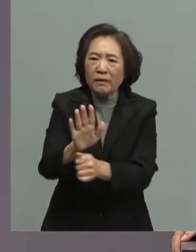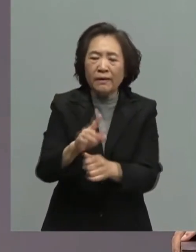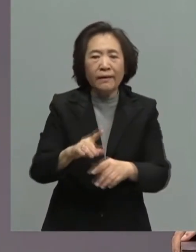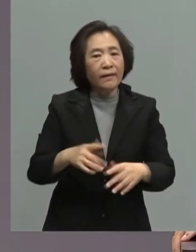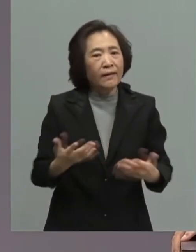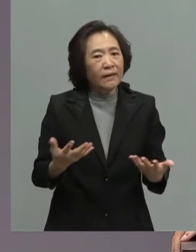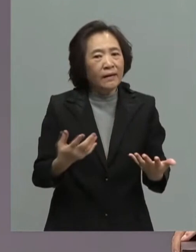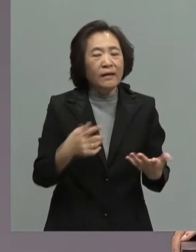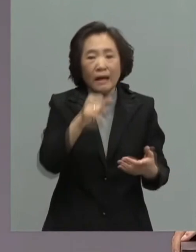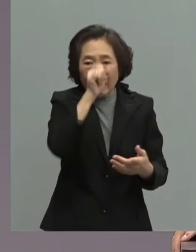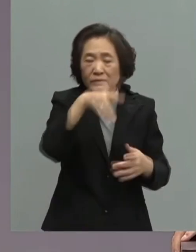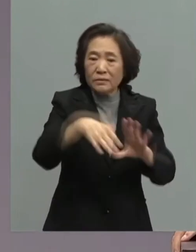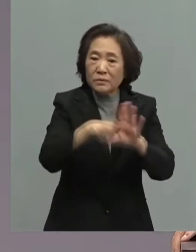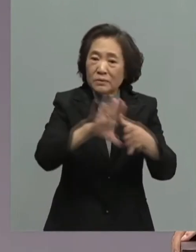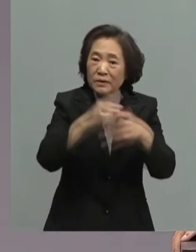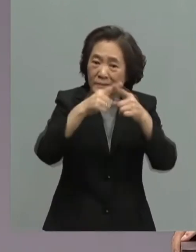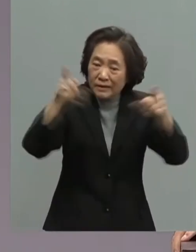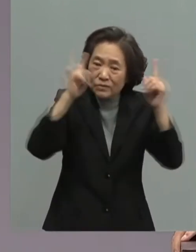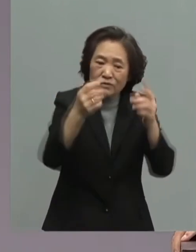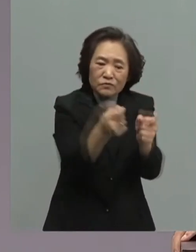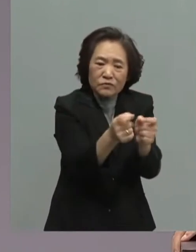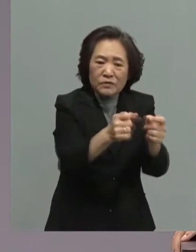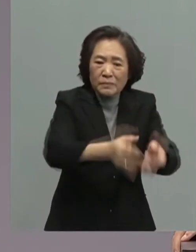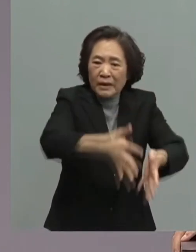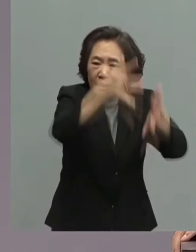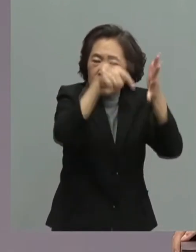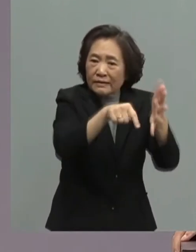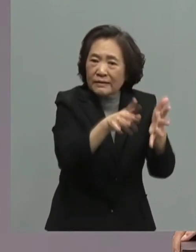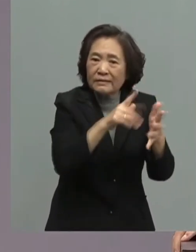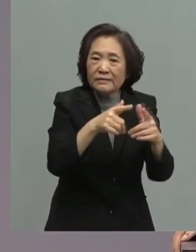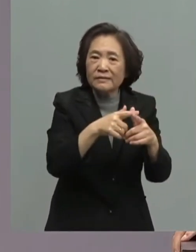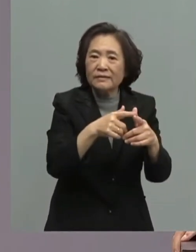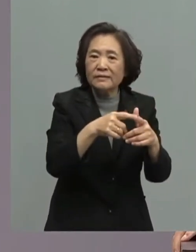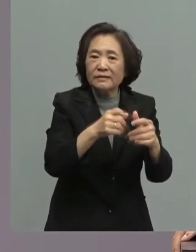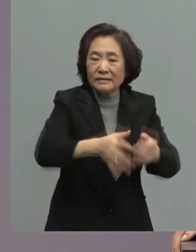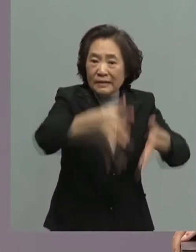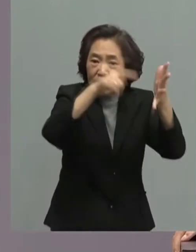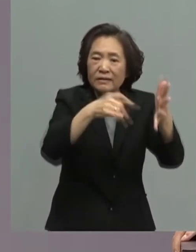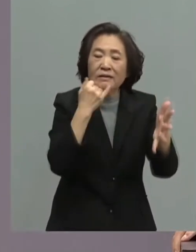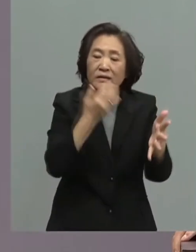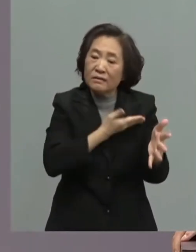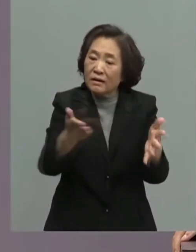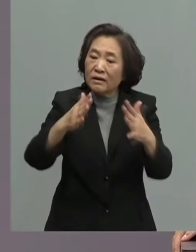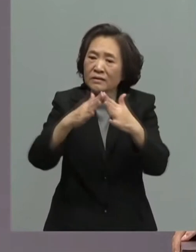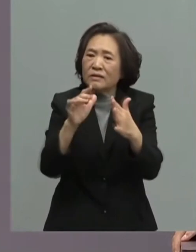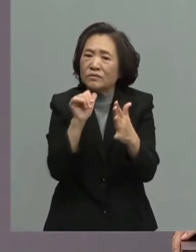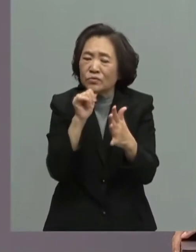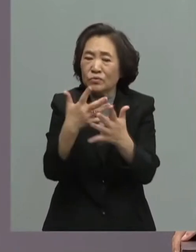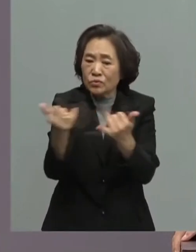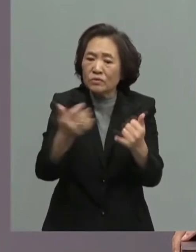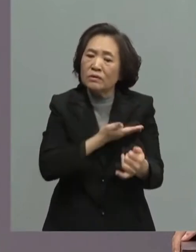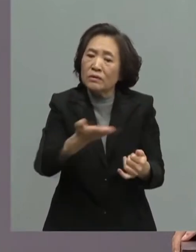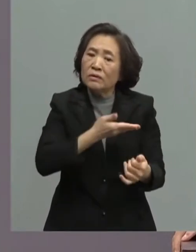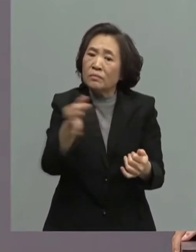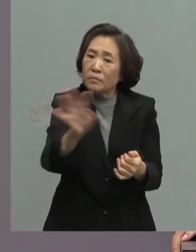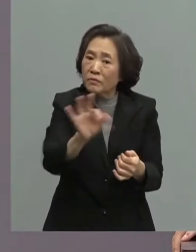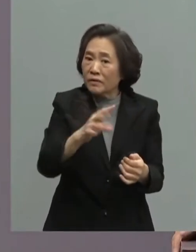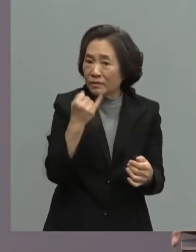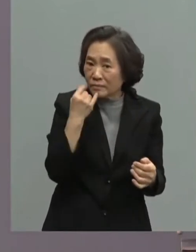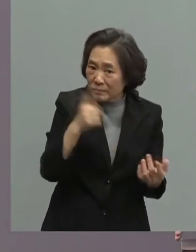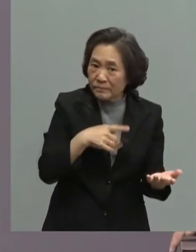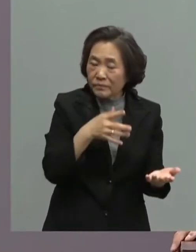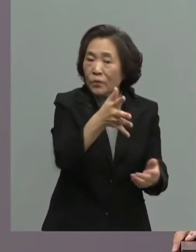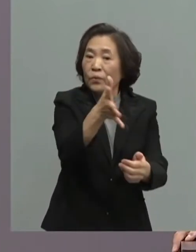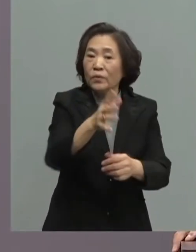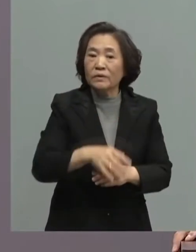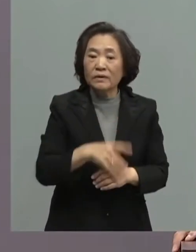把大群馆交付公益信托，跟我一样免费提供给弱势学生来居住？柯市长，